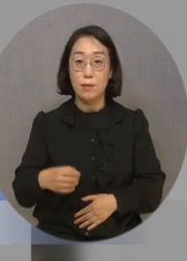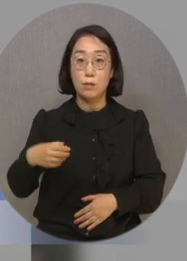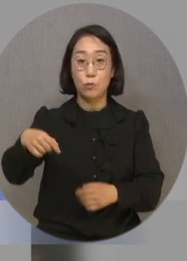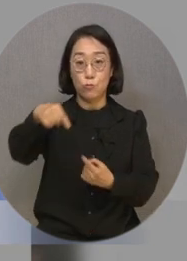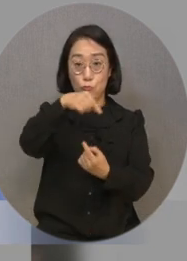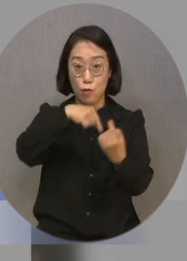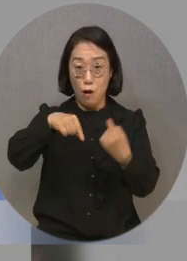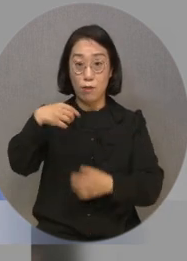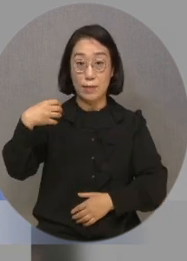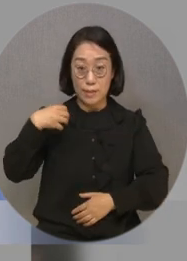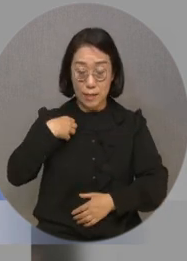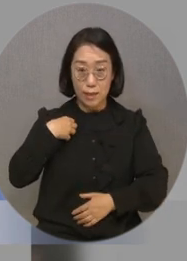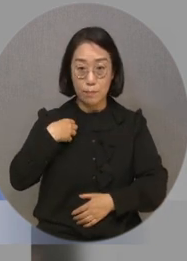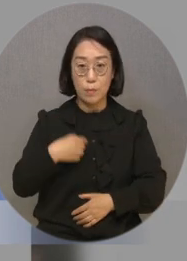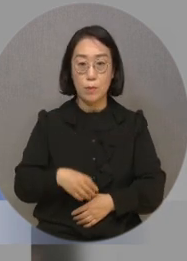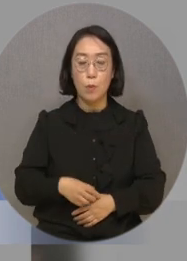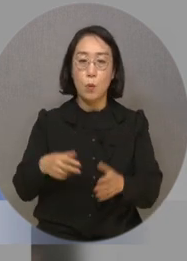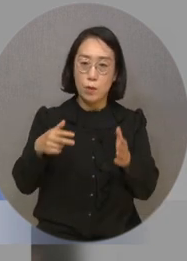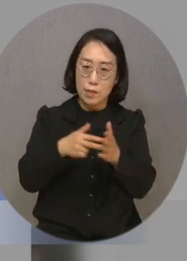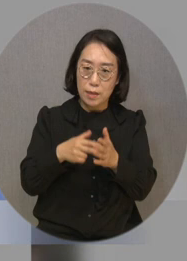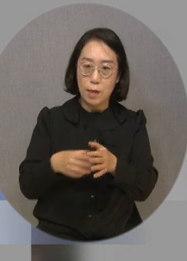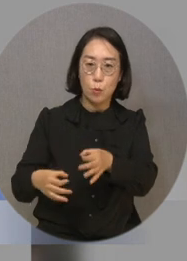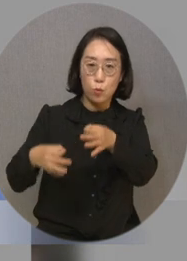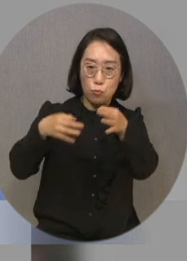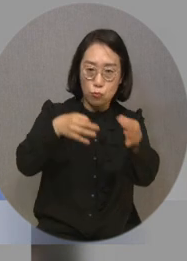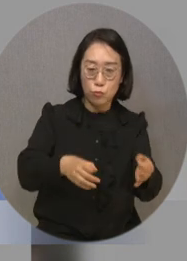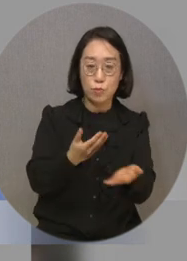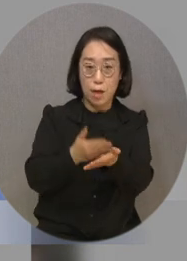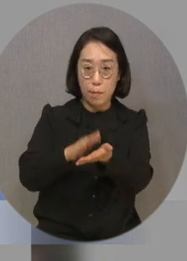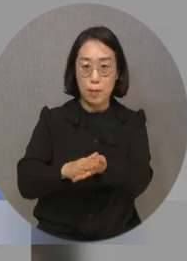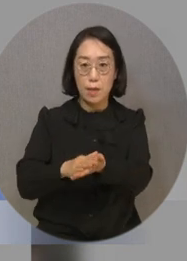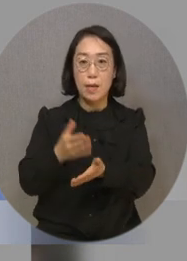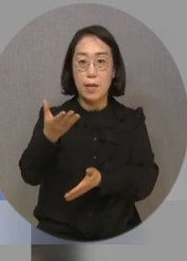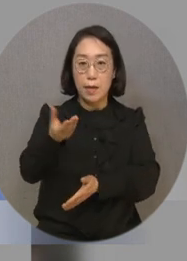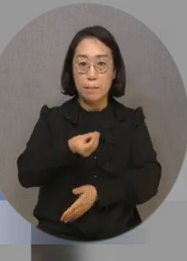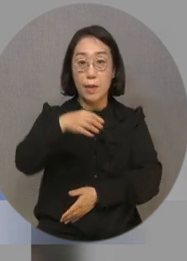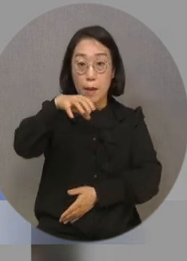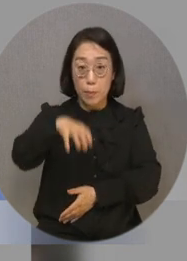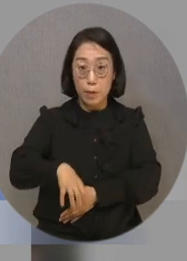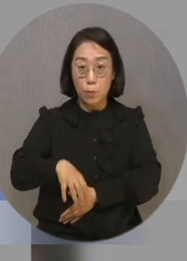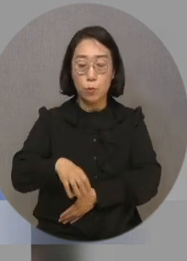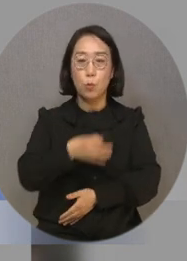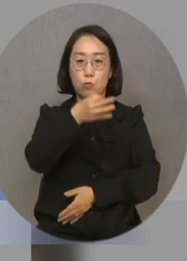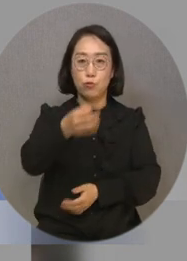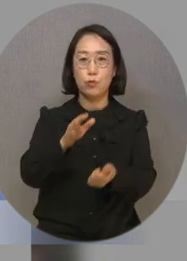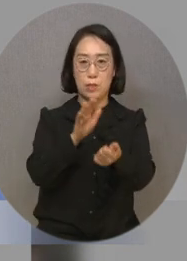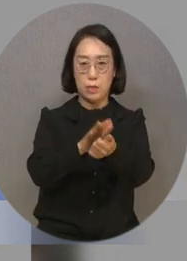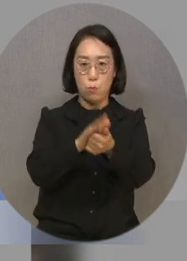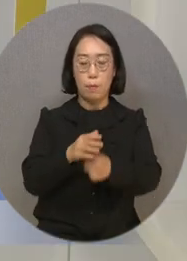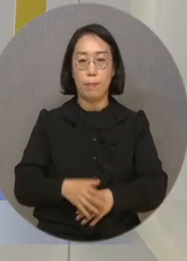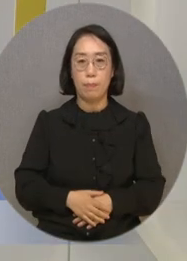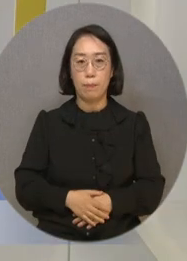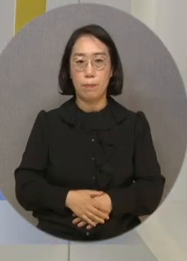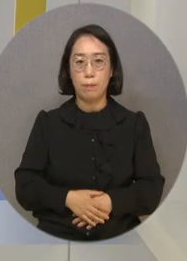운영하고 우체국 공익재단이 카페 설치비와 공간 임대료 등을 지원하게 됩니다